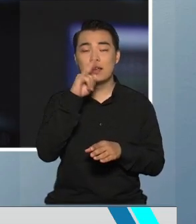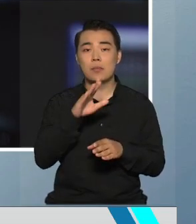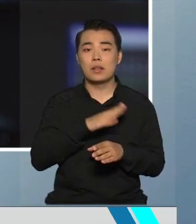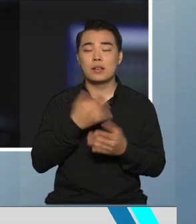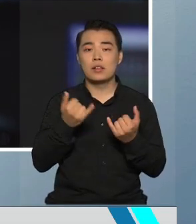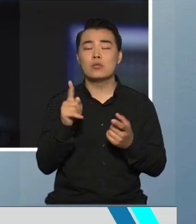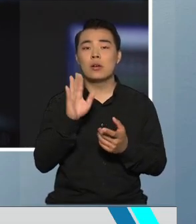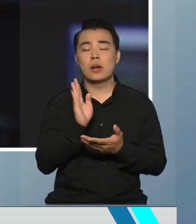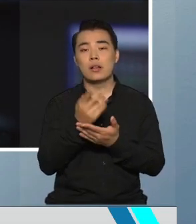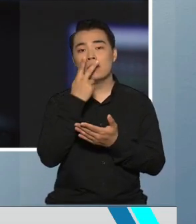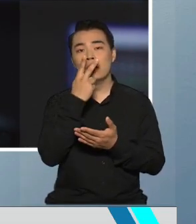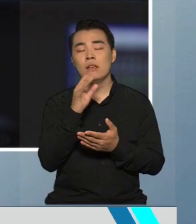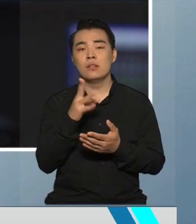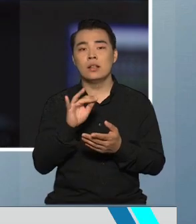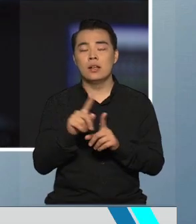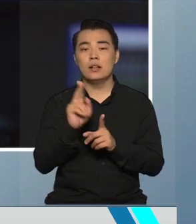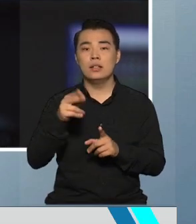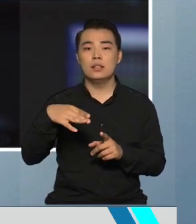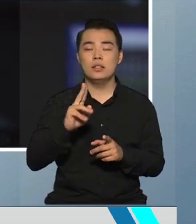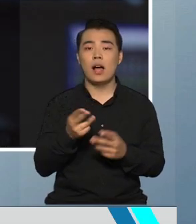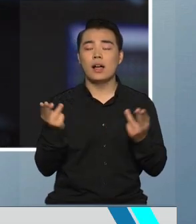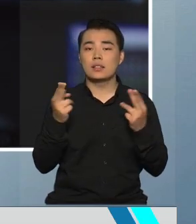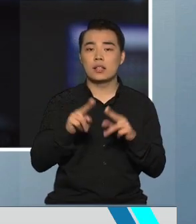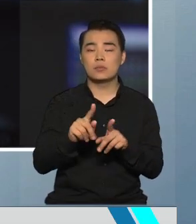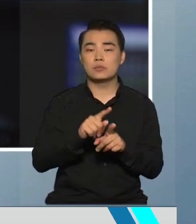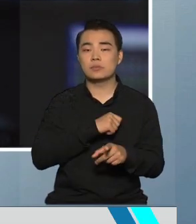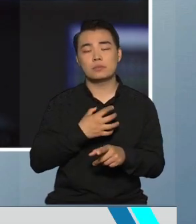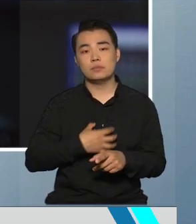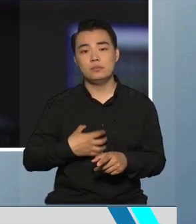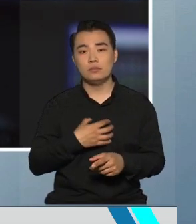вы их сейчас или все-таки пока КТК остается ключевым?